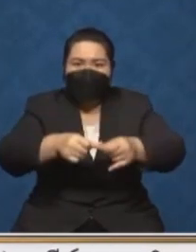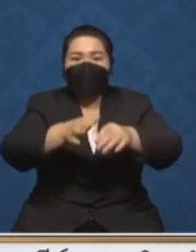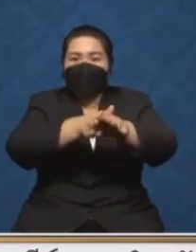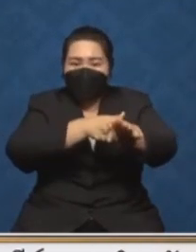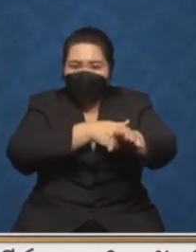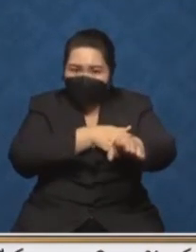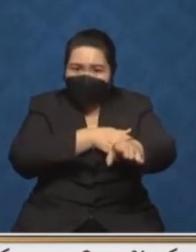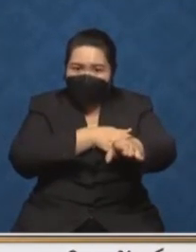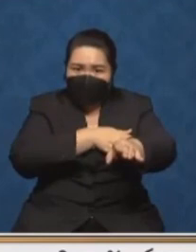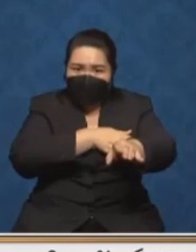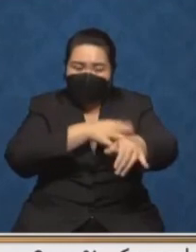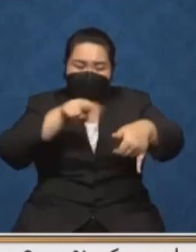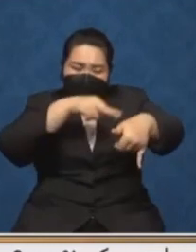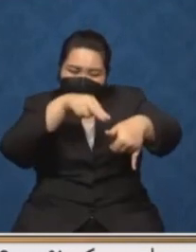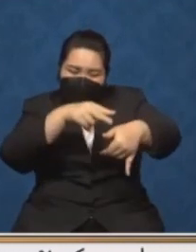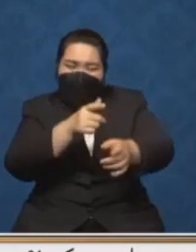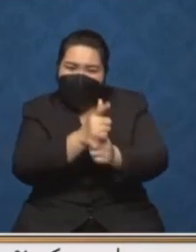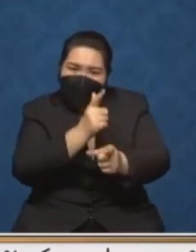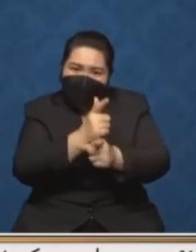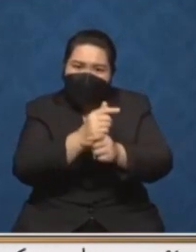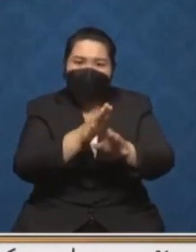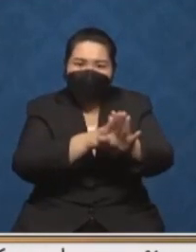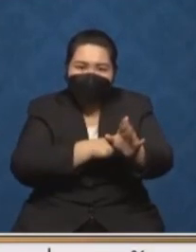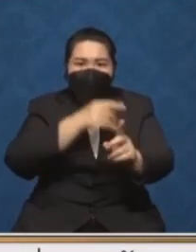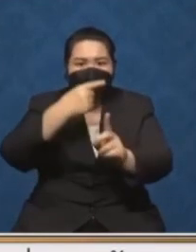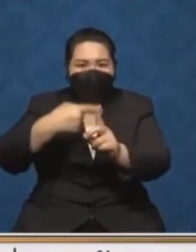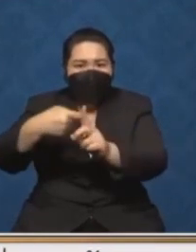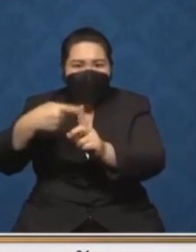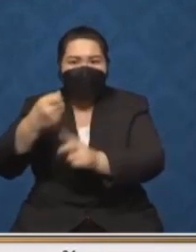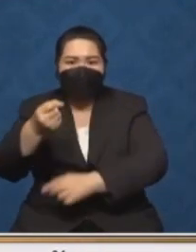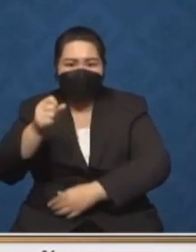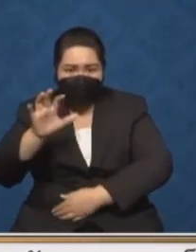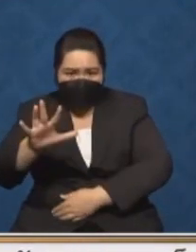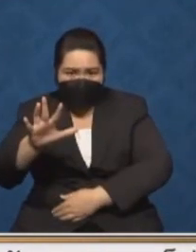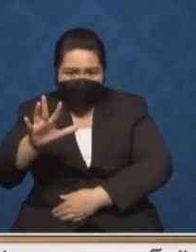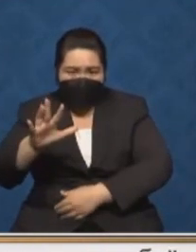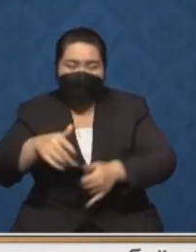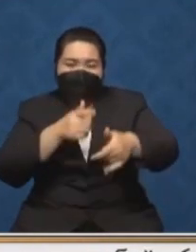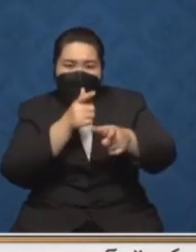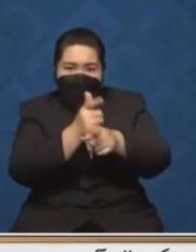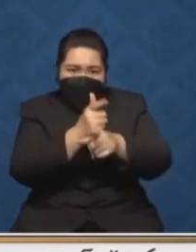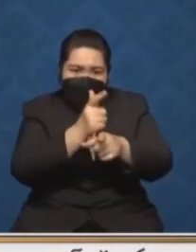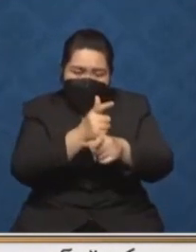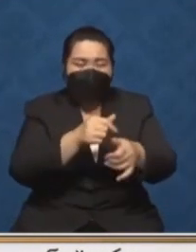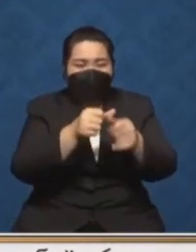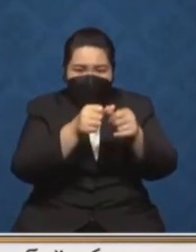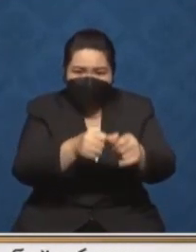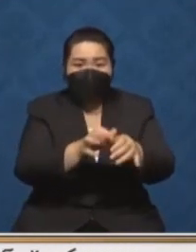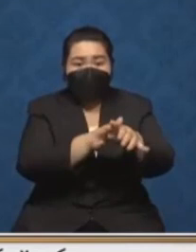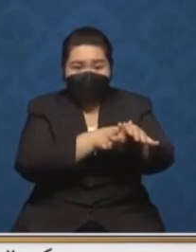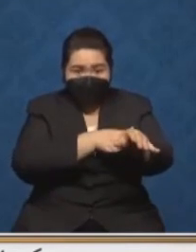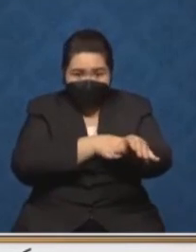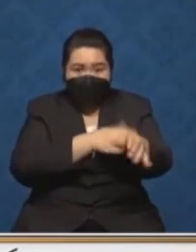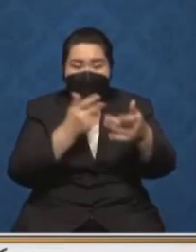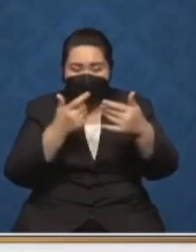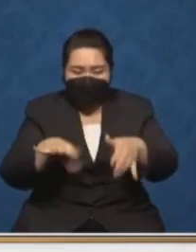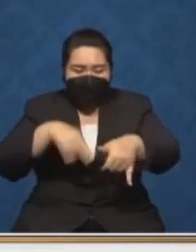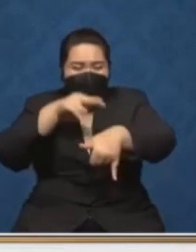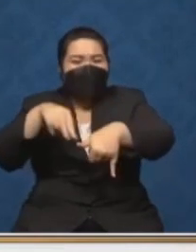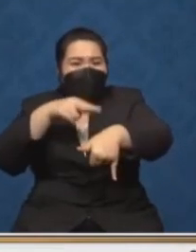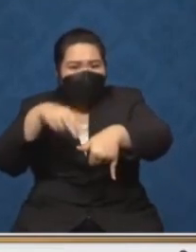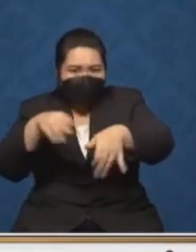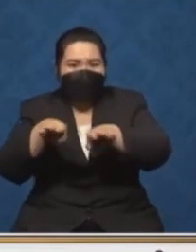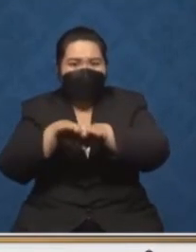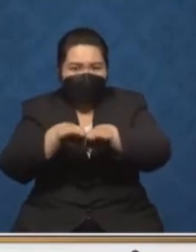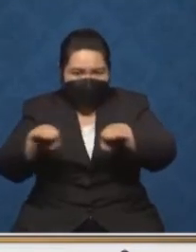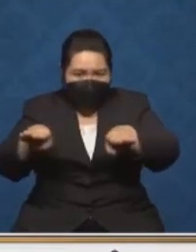15 เดือนก็้องคนไมนก 15 เดือนแล้วการตัจสอบ google มาต